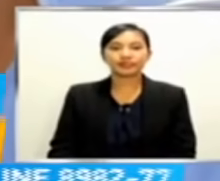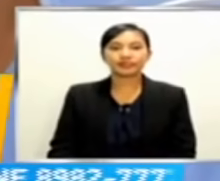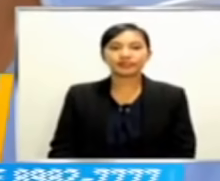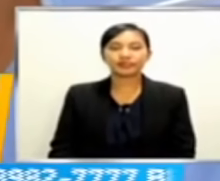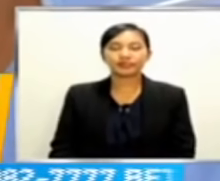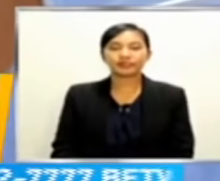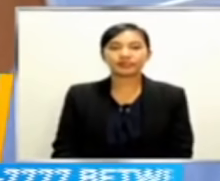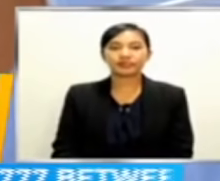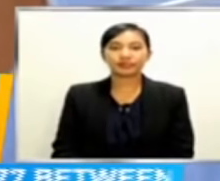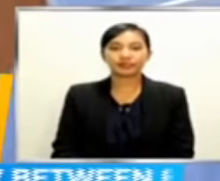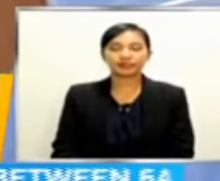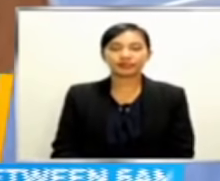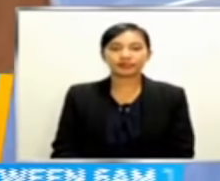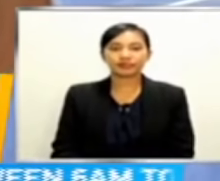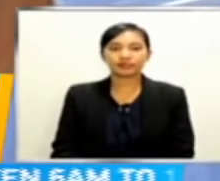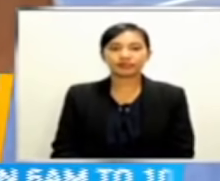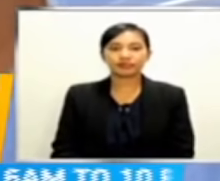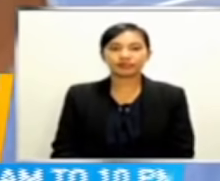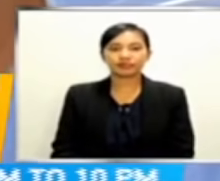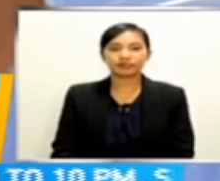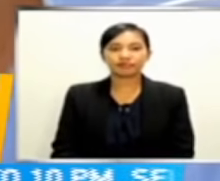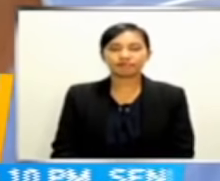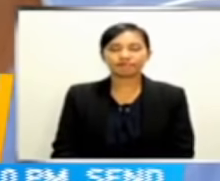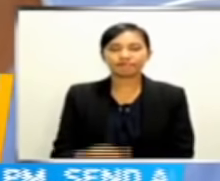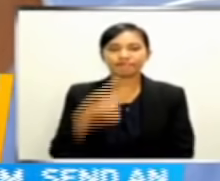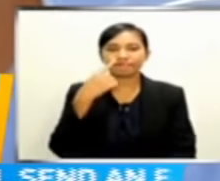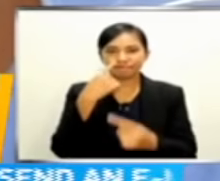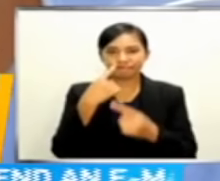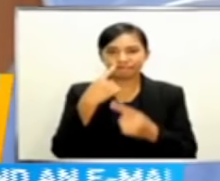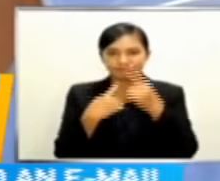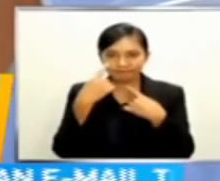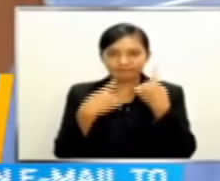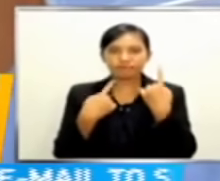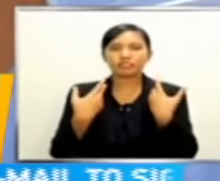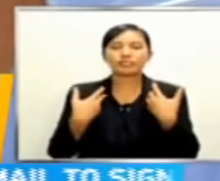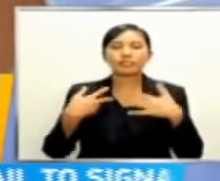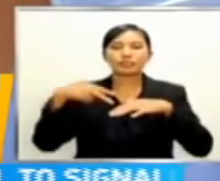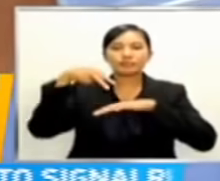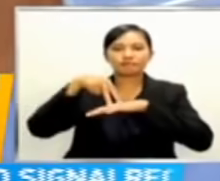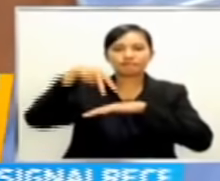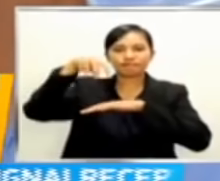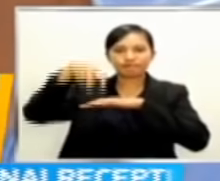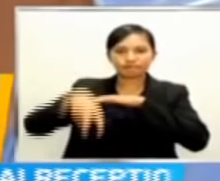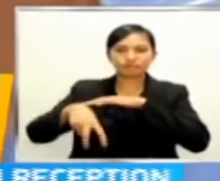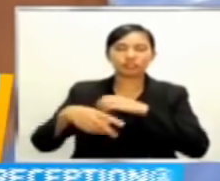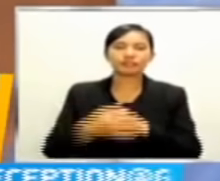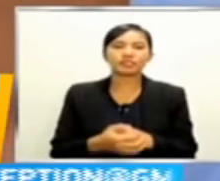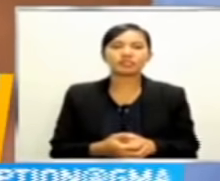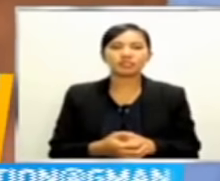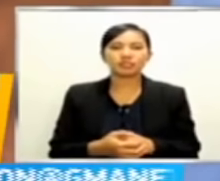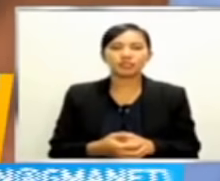Kahit tumala sila, hindi namin sila malilimutan, ma'am.